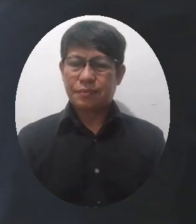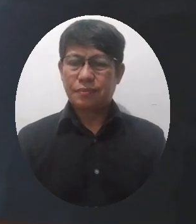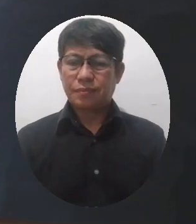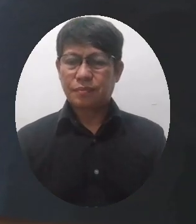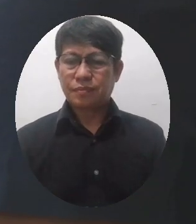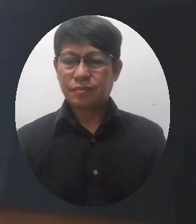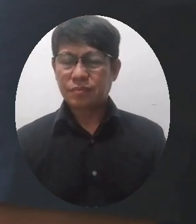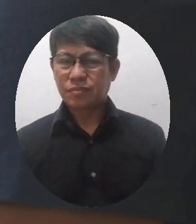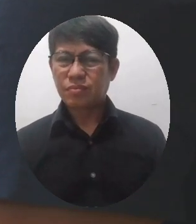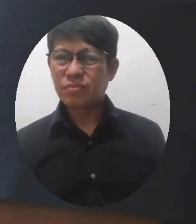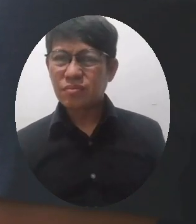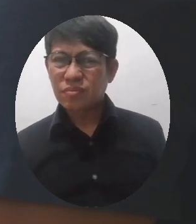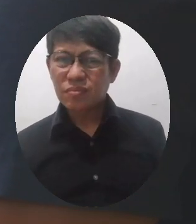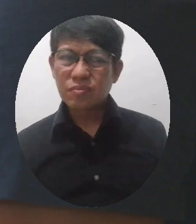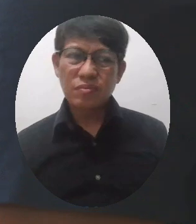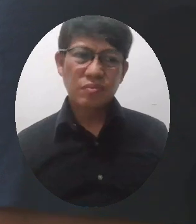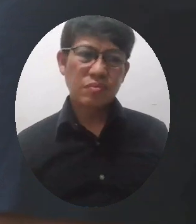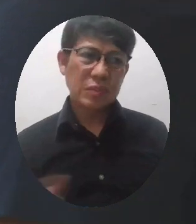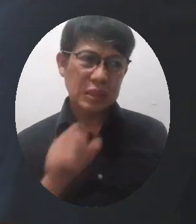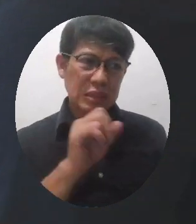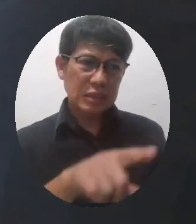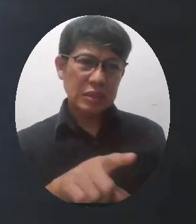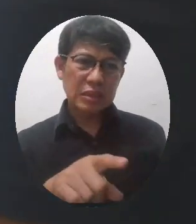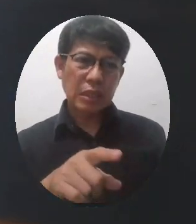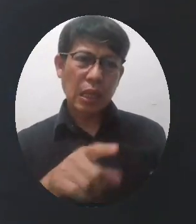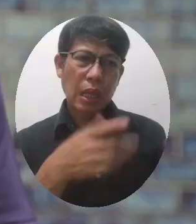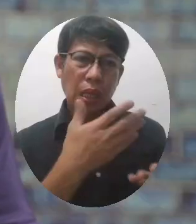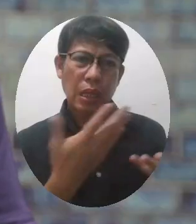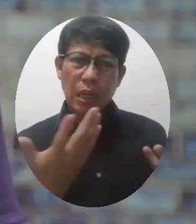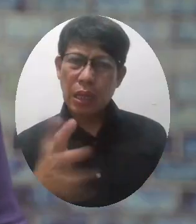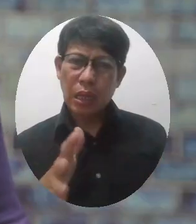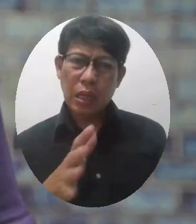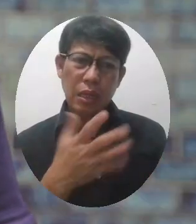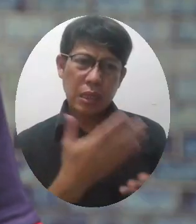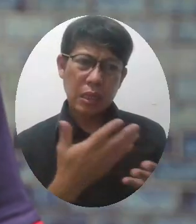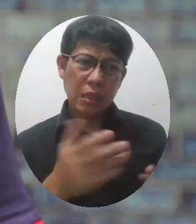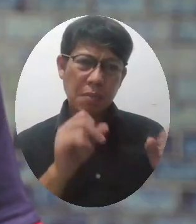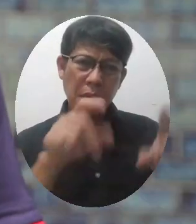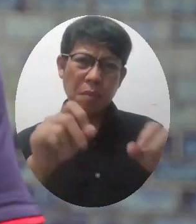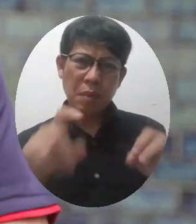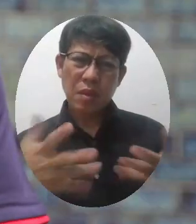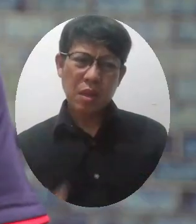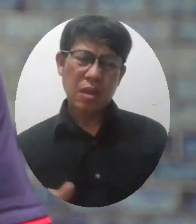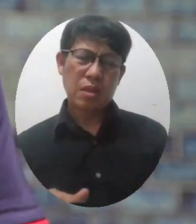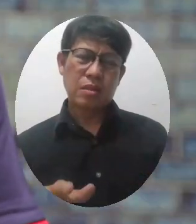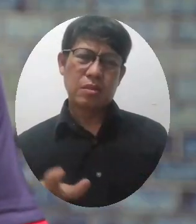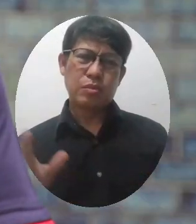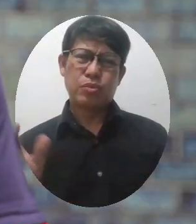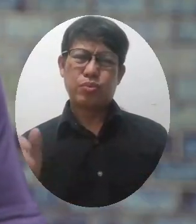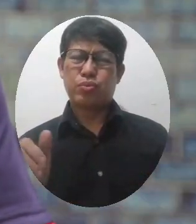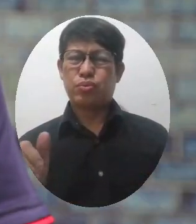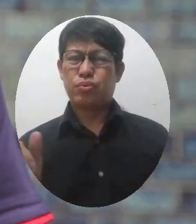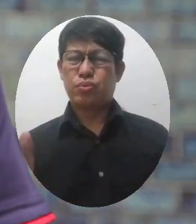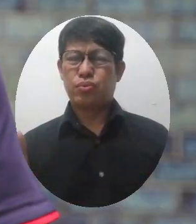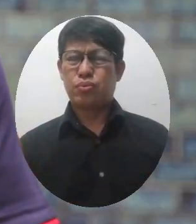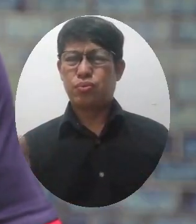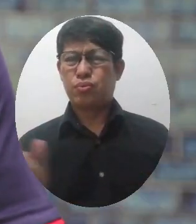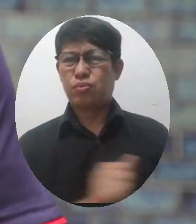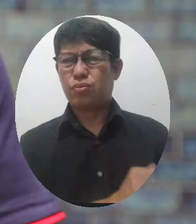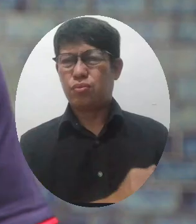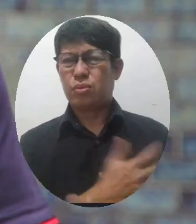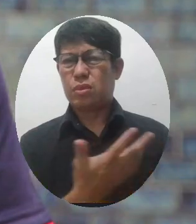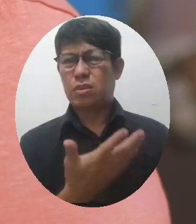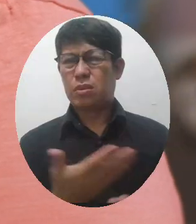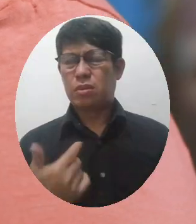Marami man sa mga naipundar ni na Magdalene ang nawala, may tuturing naman na malaking kayamanan ang kalusugan